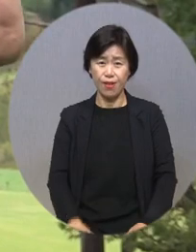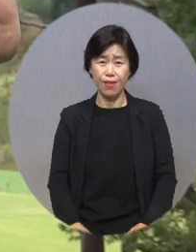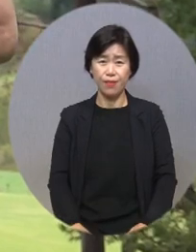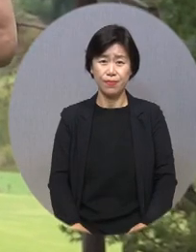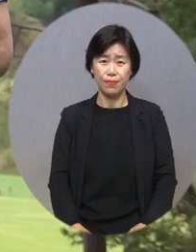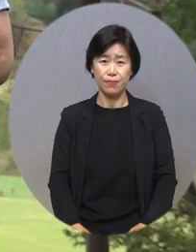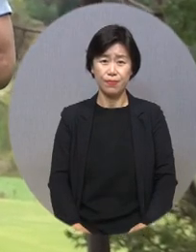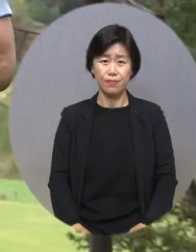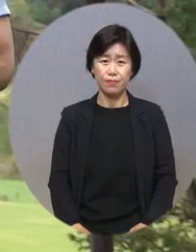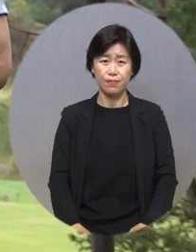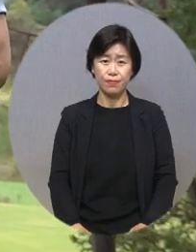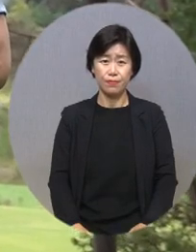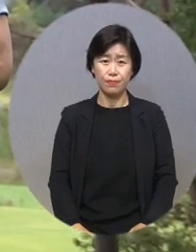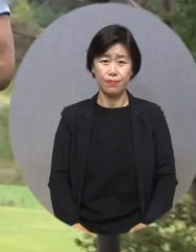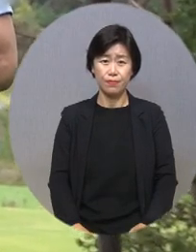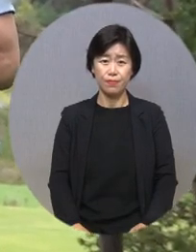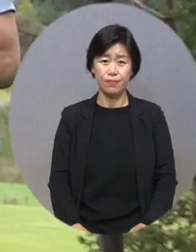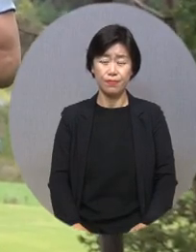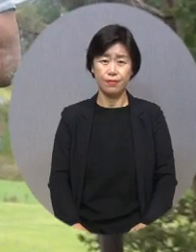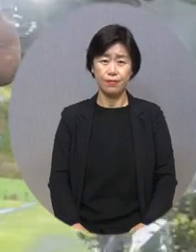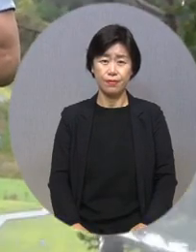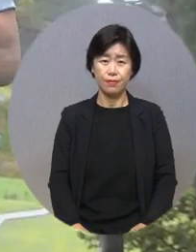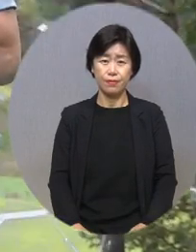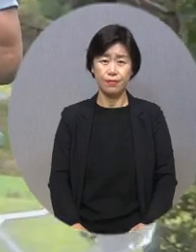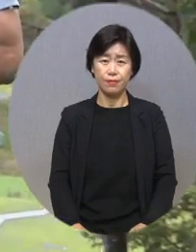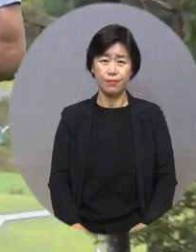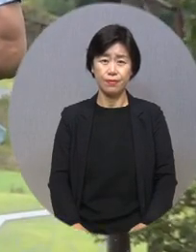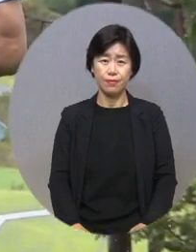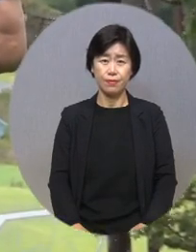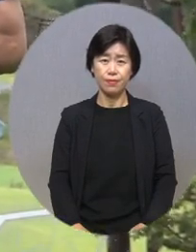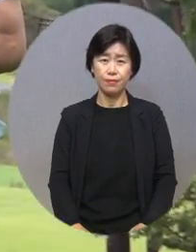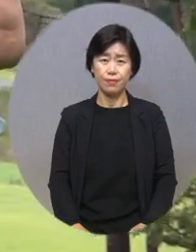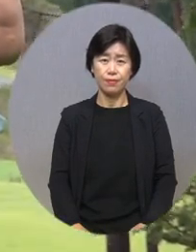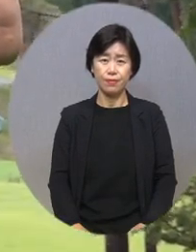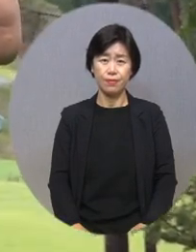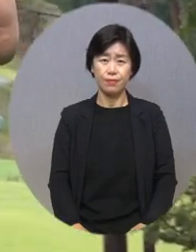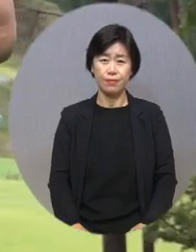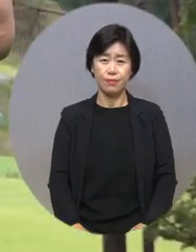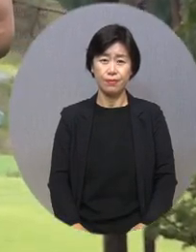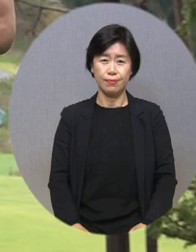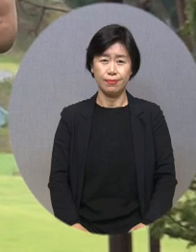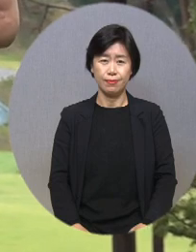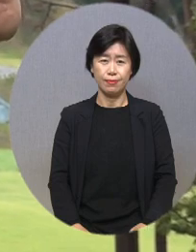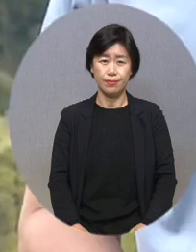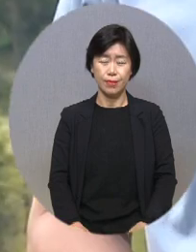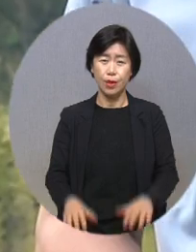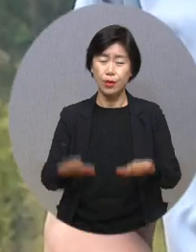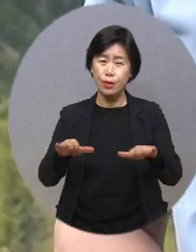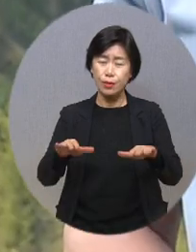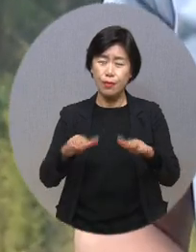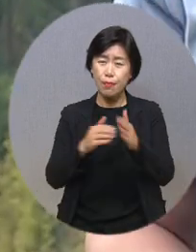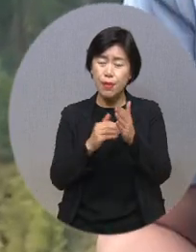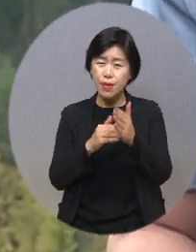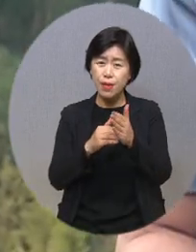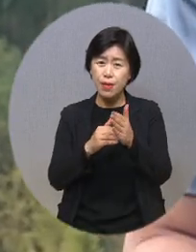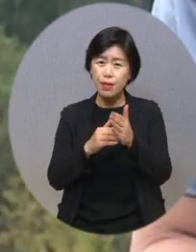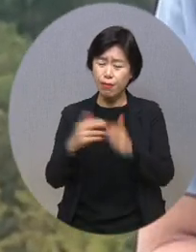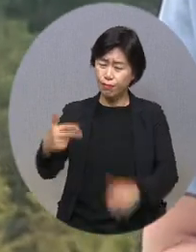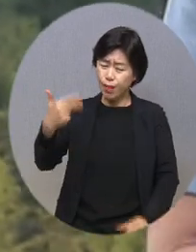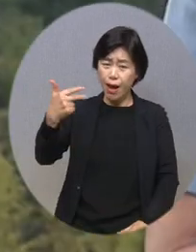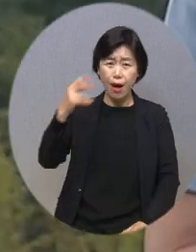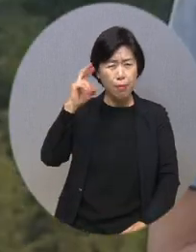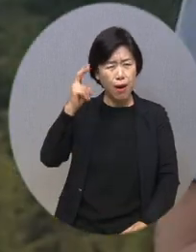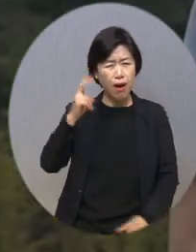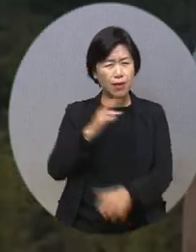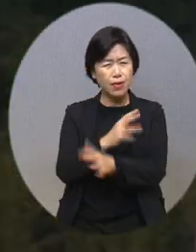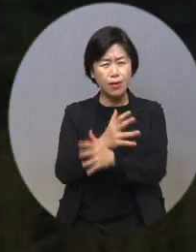빨개. 아 콜라. 어, 우리 회장님. 아, 아니, 빨리 드세요. 나 오늘 몰래카메라인가? 나 오늘